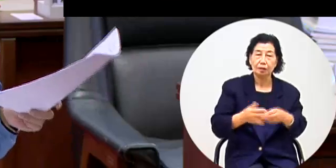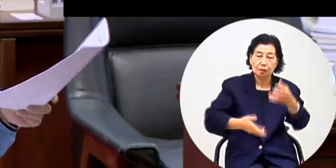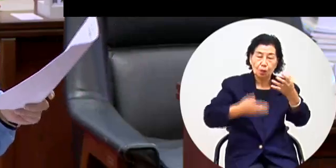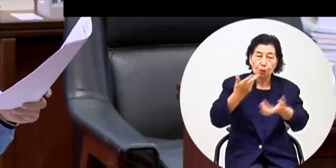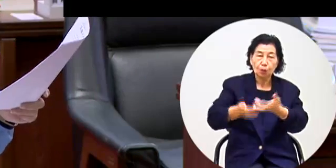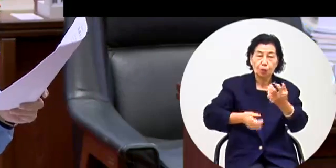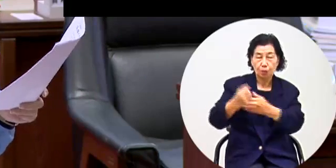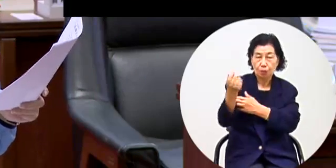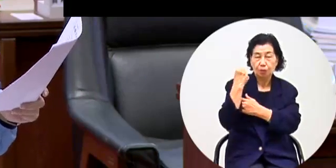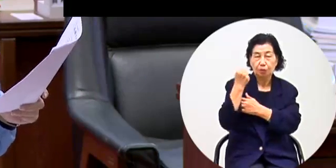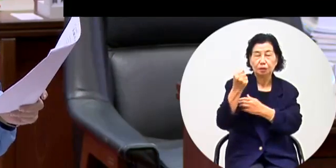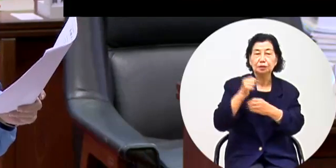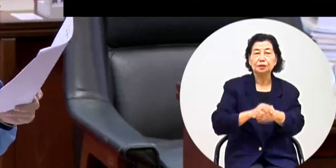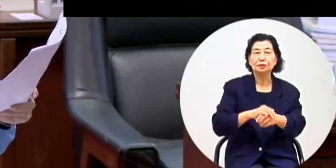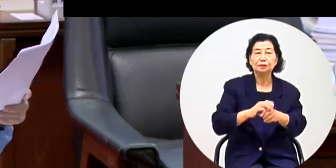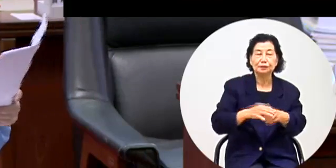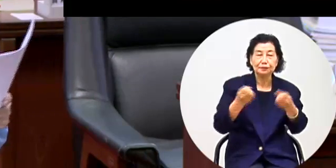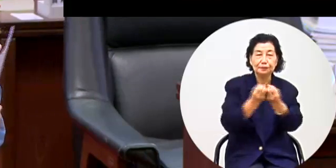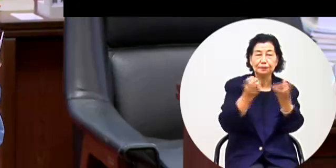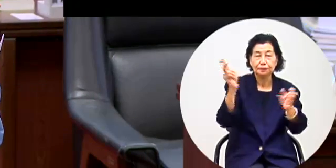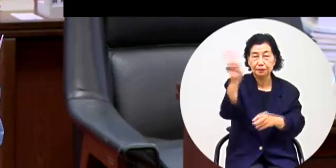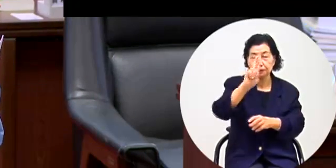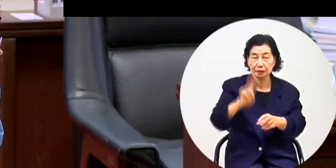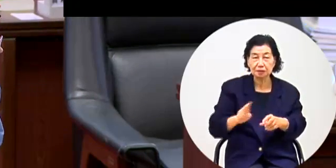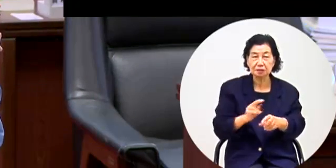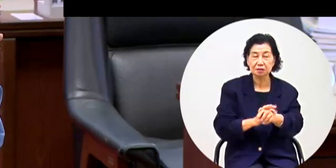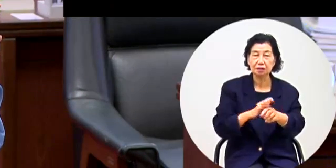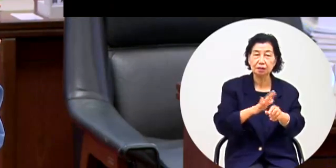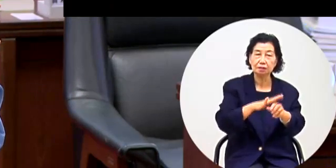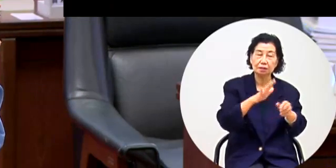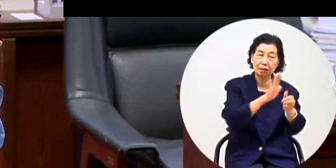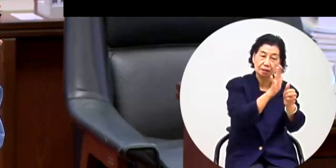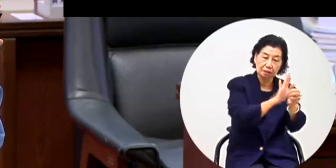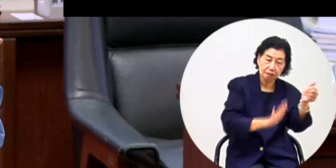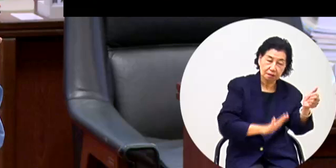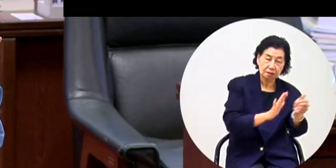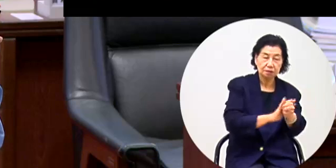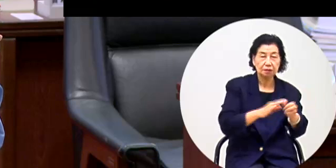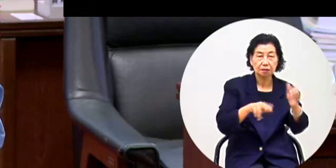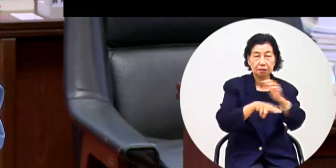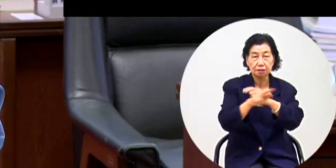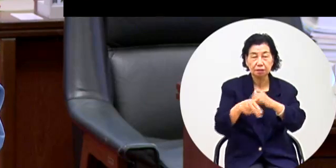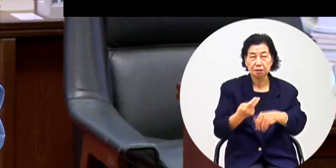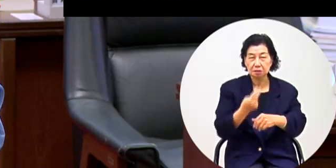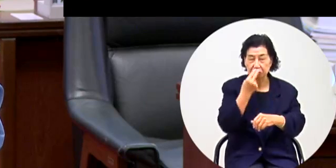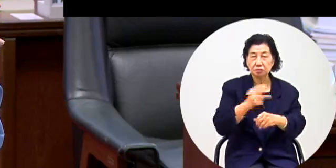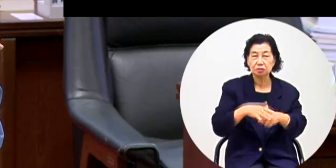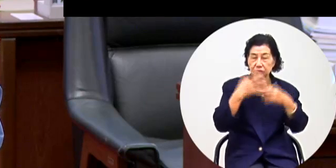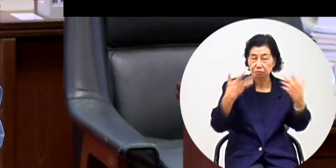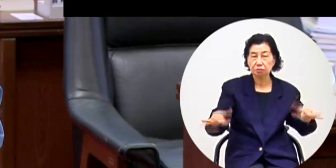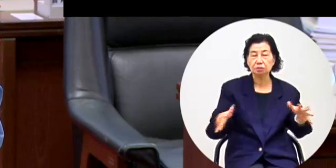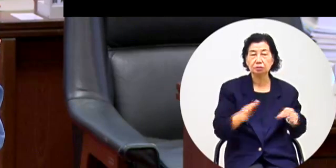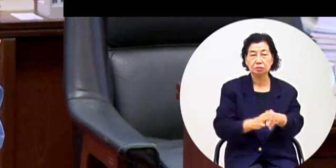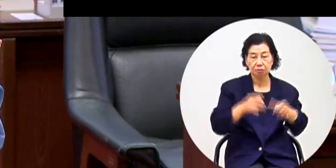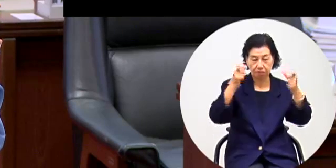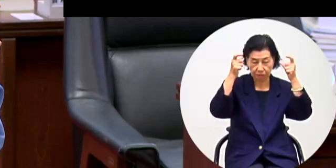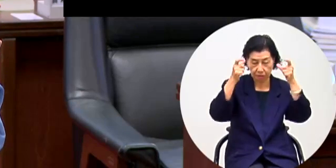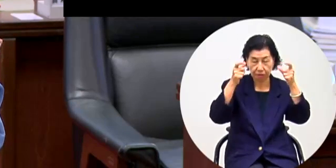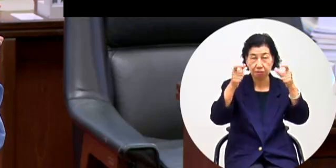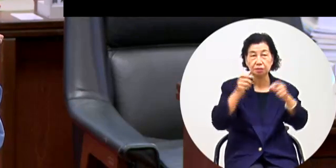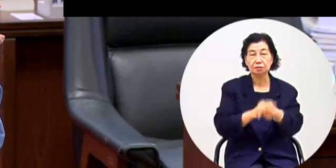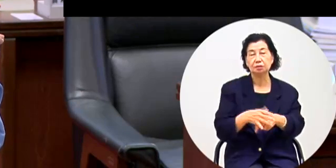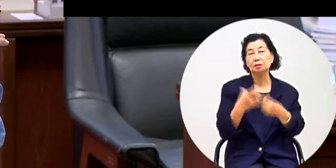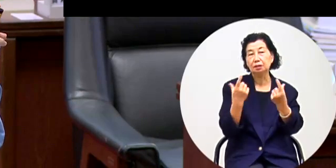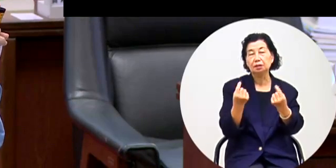了很大的这个影响。所以呢，其实高雄市也不遑多让啦，譬如说我们新达港那边，我们的大林火力发电